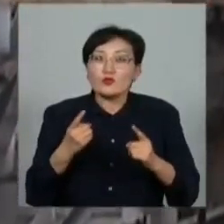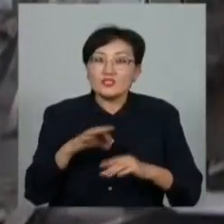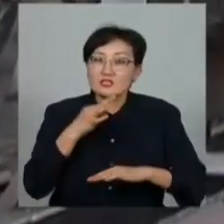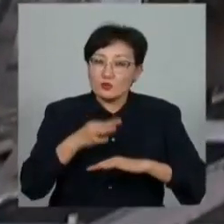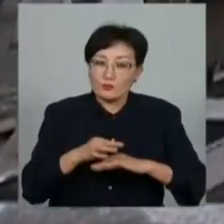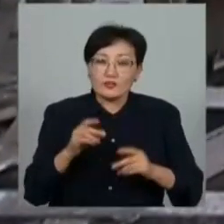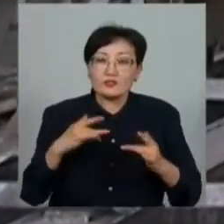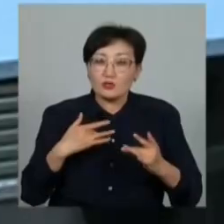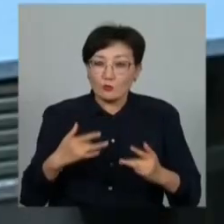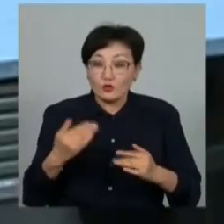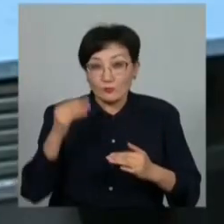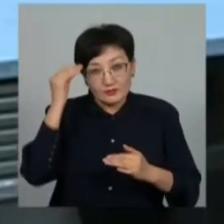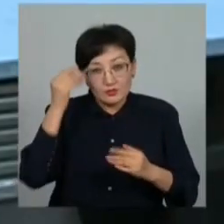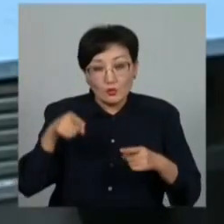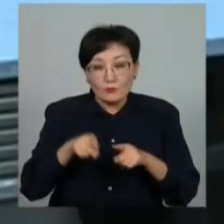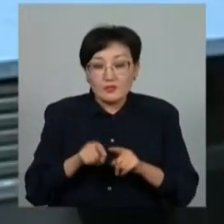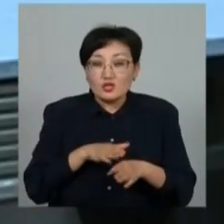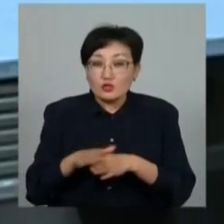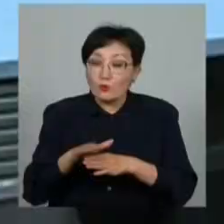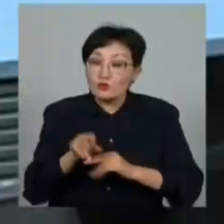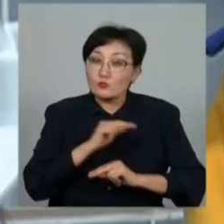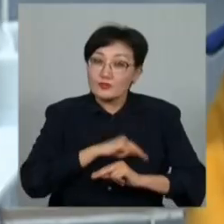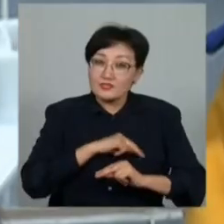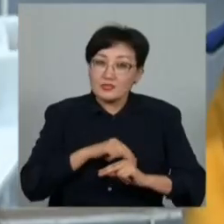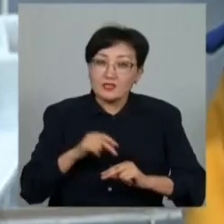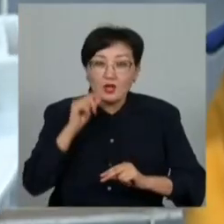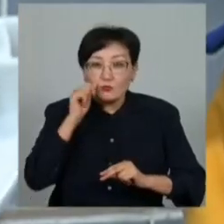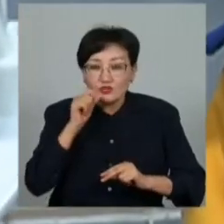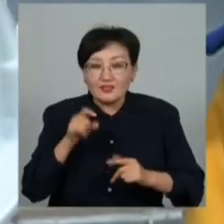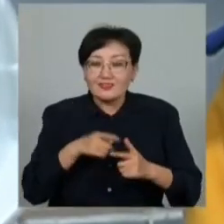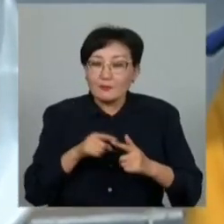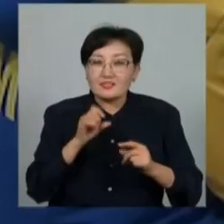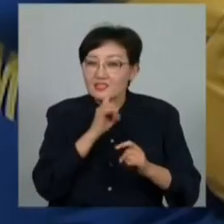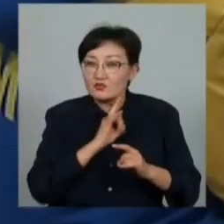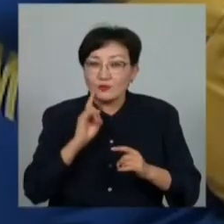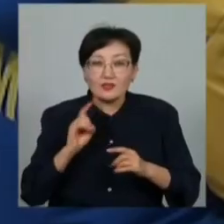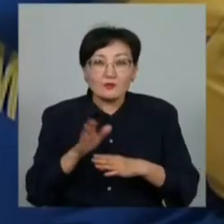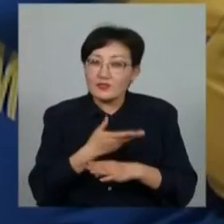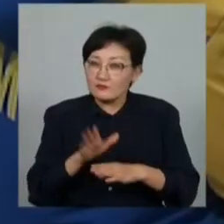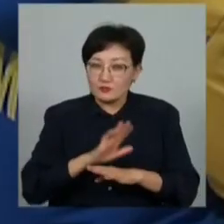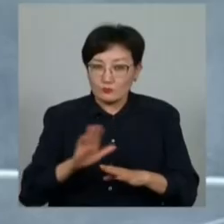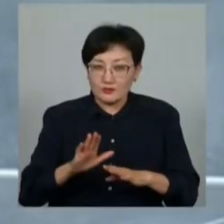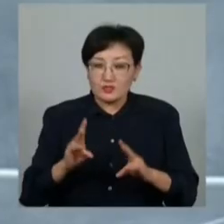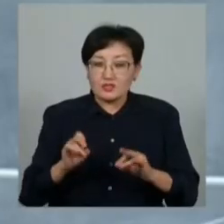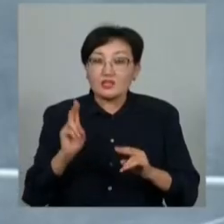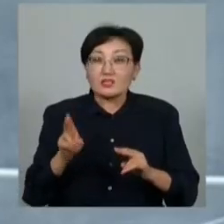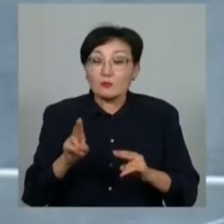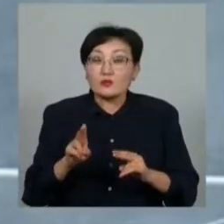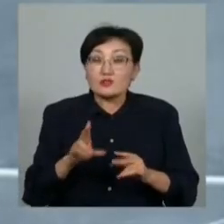етеді. Кейіпкеріміздің пікірінше, мұндағы атқарылатын шаруа ердікі немесе әйелдікі деп бөлінбейді. Бірақ кім